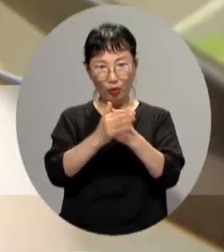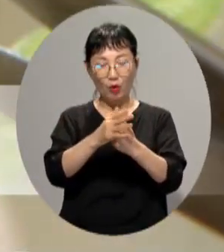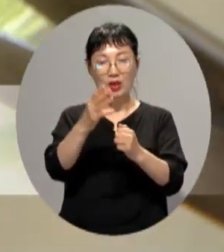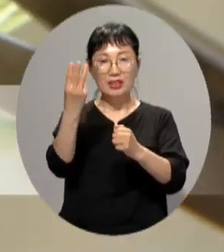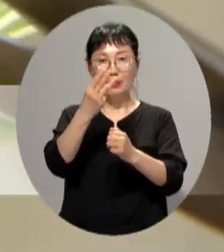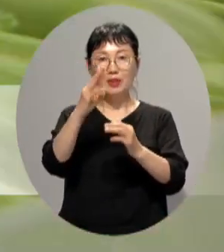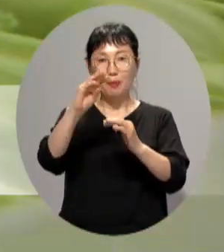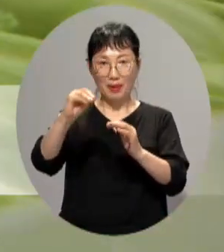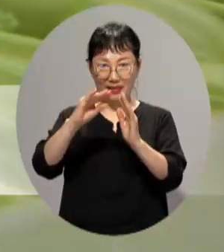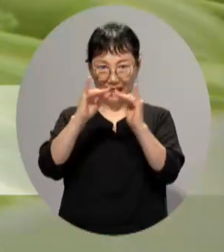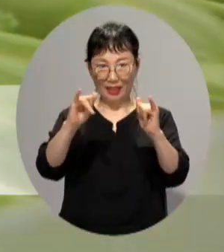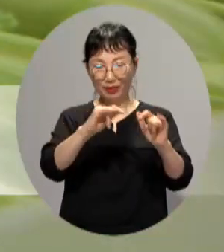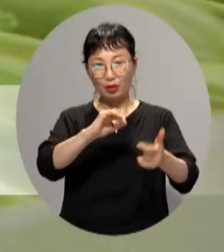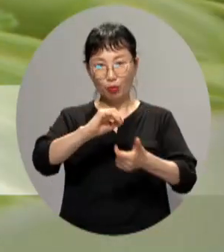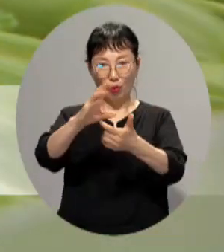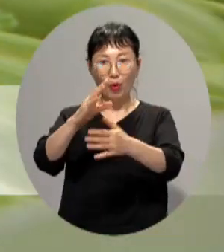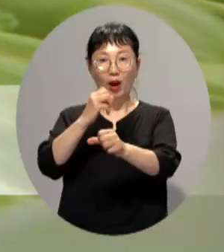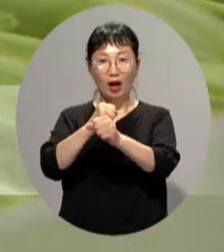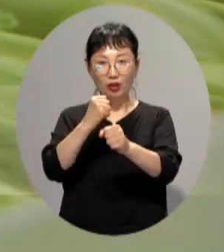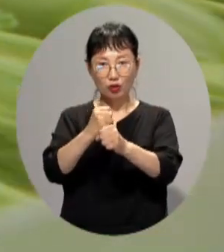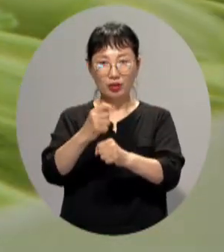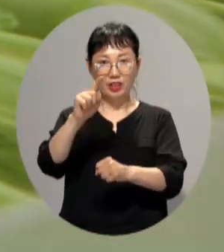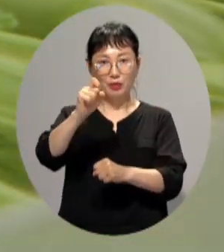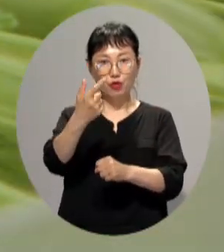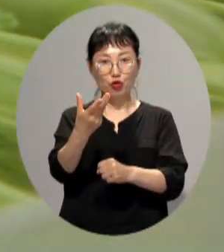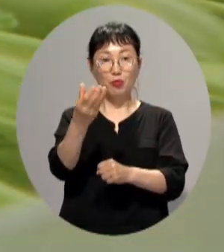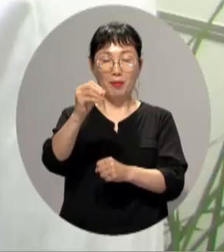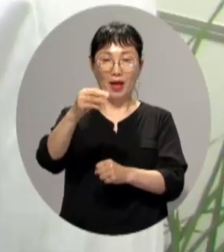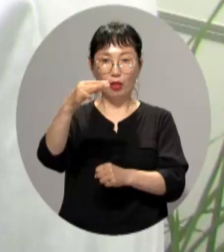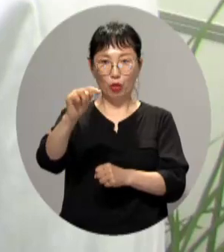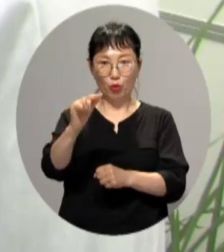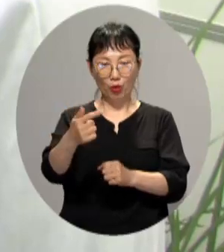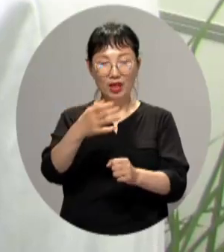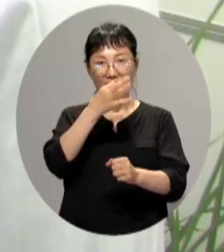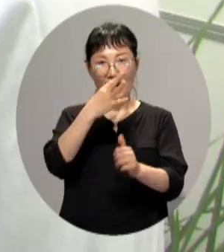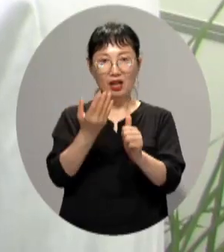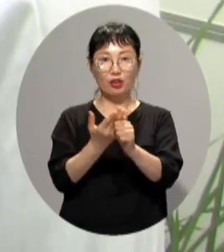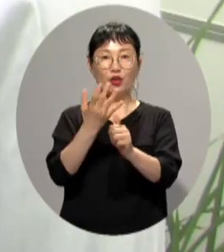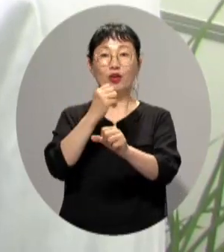공급할 수 있는 연간 216만 톤의 쌀을 생산한다는 계획입니다.